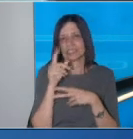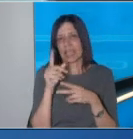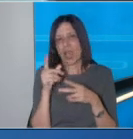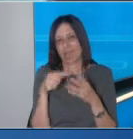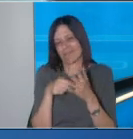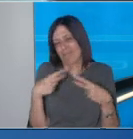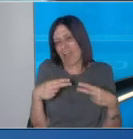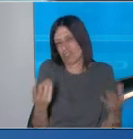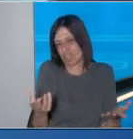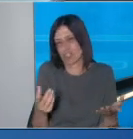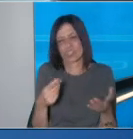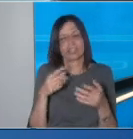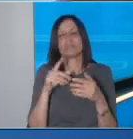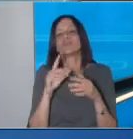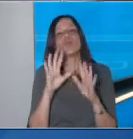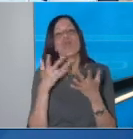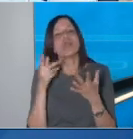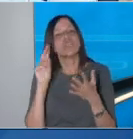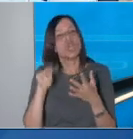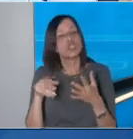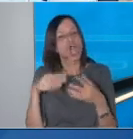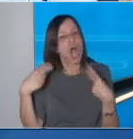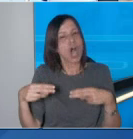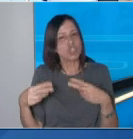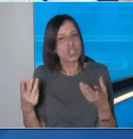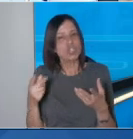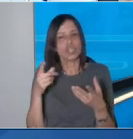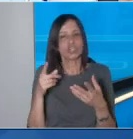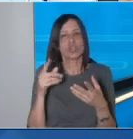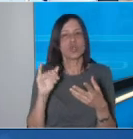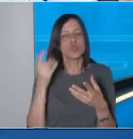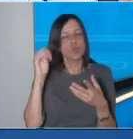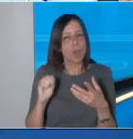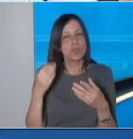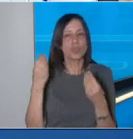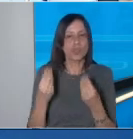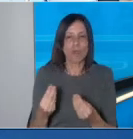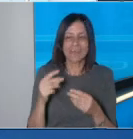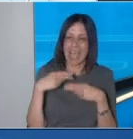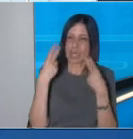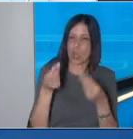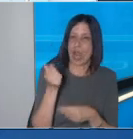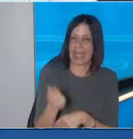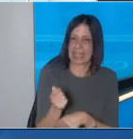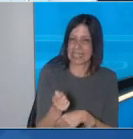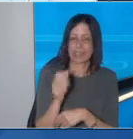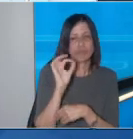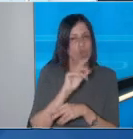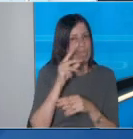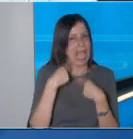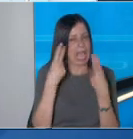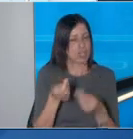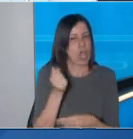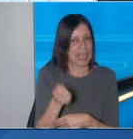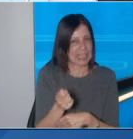להיות שאולי יש אחד ויחיד. סטלה, יכול להיות שאולי יש חשש כלשהו שיום טוב באמת יחזור לכנסת, אז כדי שהוא לא יחזור